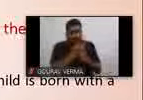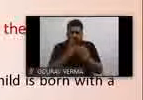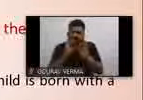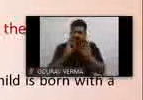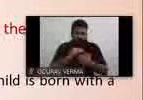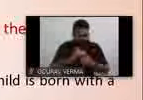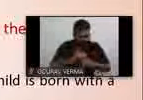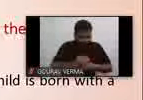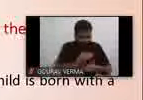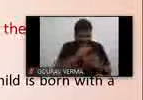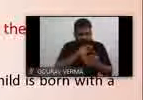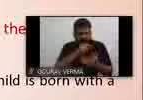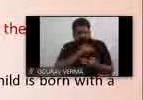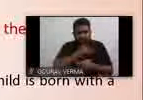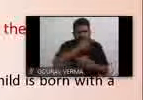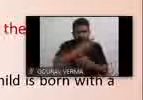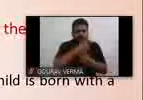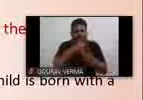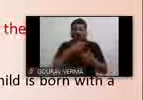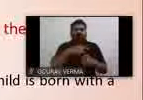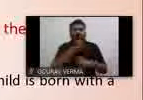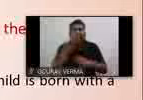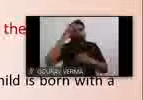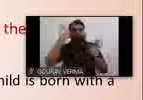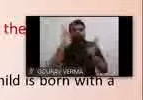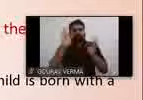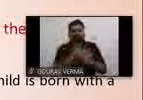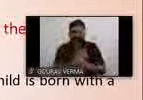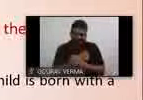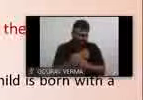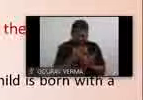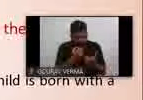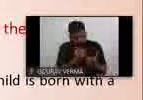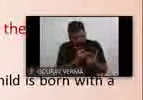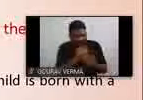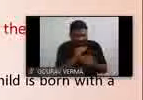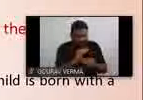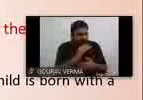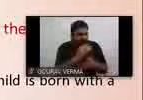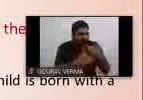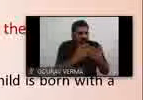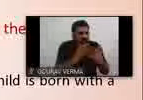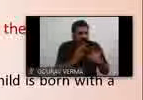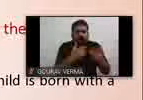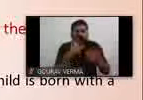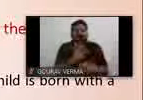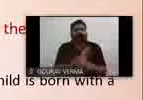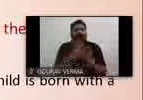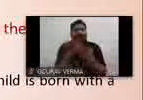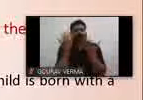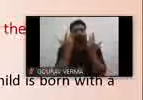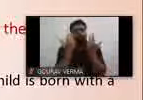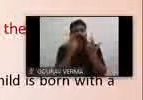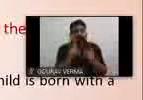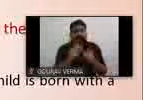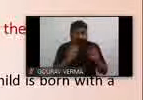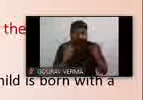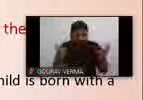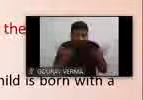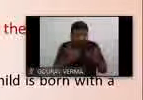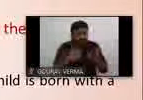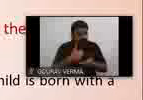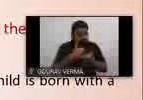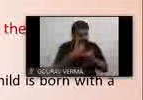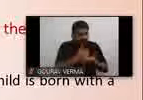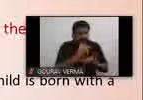ko, unko bhi kuch pata nahi hai ki chahte hain apne bacche ke liye kuch karna, par kaise us bacche ki madad kare,